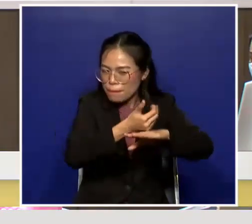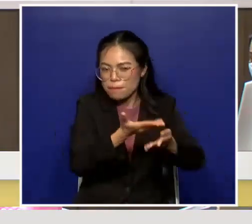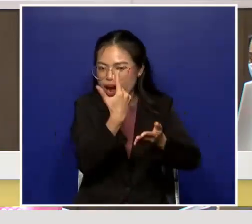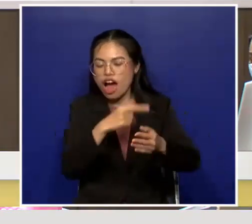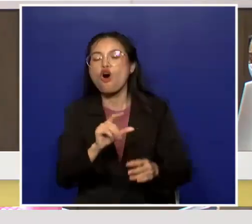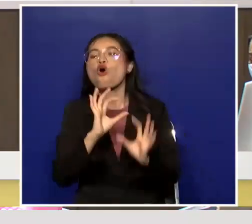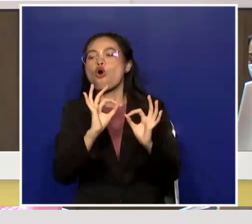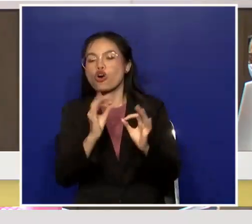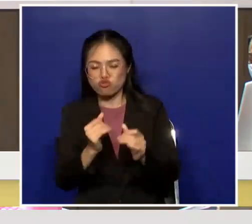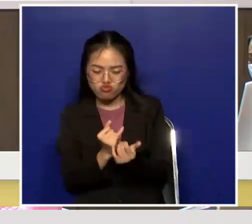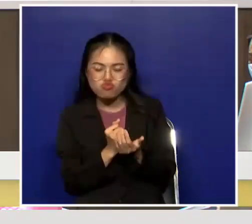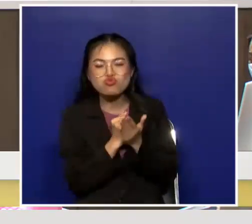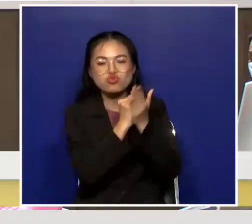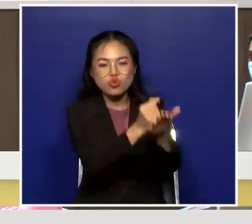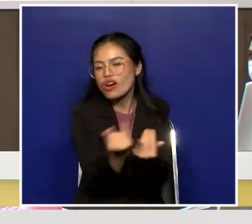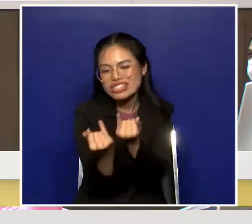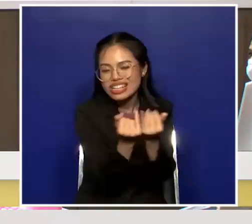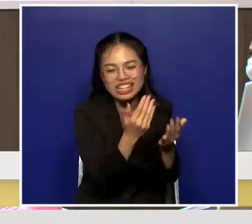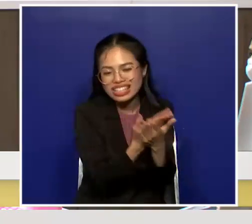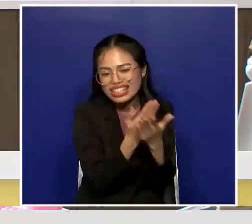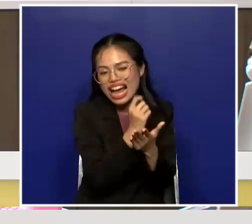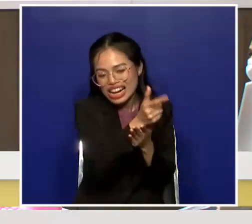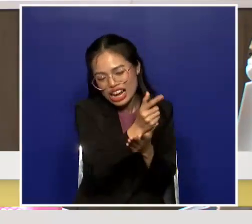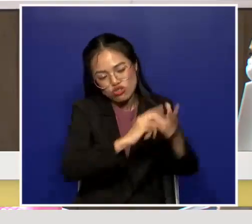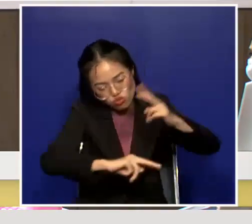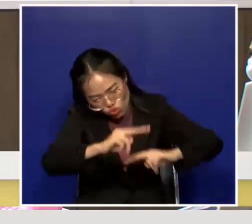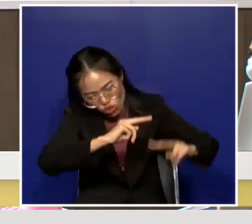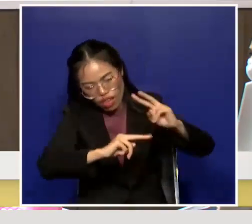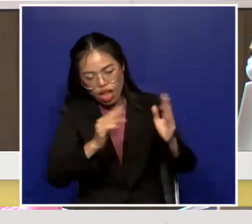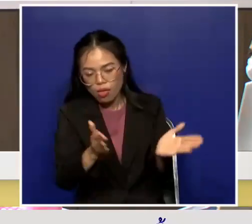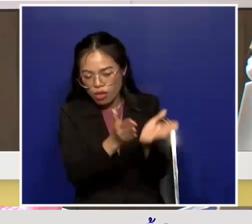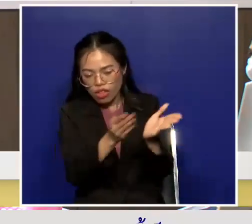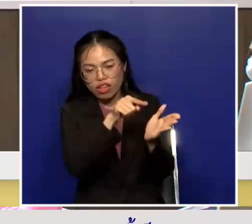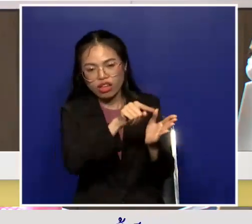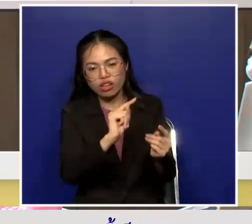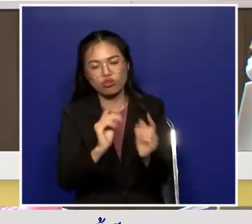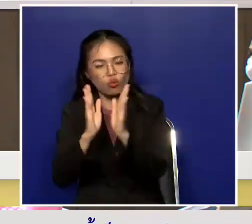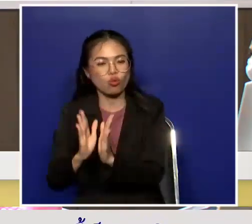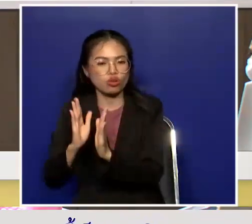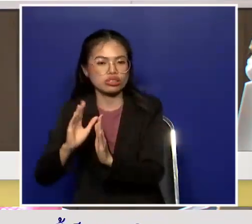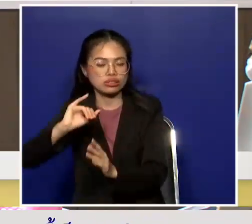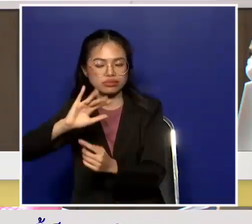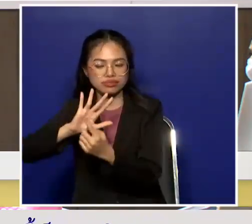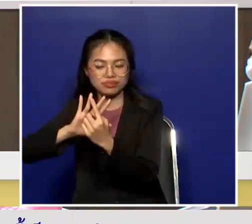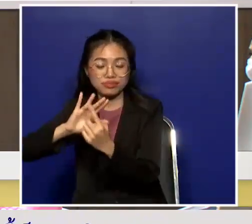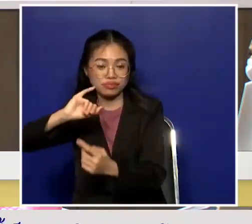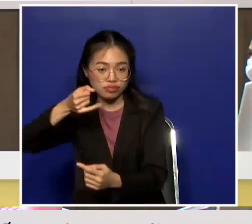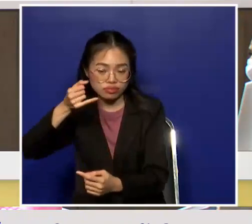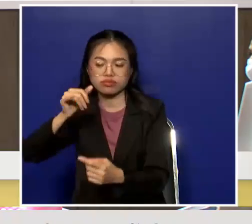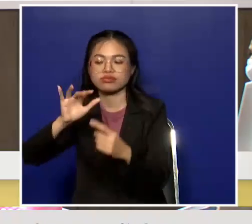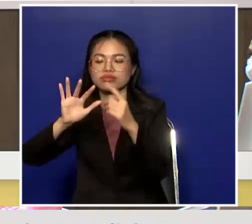มีอะไรช่วยเหลือหมดไปต่างประเทศดูแลหมดนี่คือพฤติกรรมเจ้าสัวรายหนึ่งนะฮะผมจะไม่เอ่ยชื่อนะก็เป็น